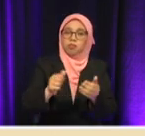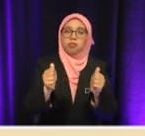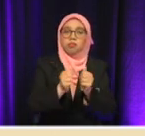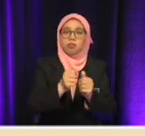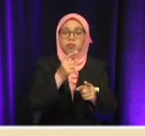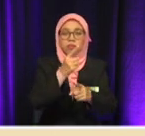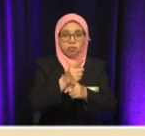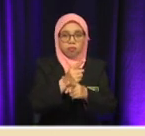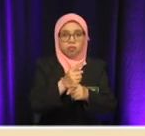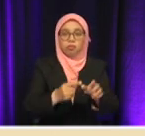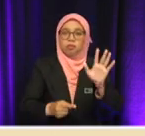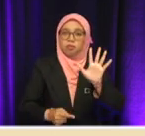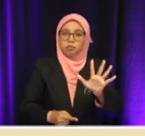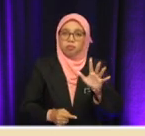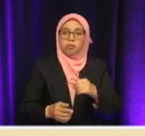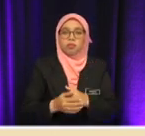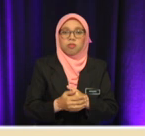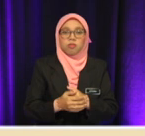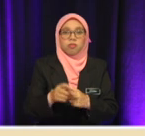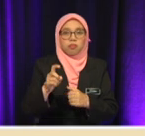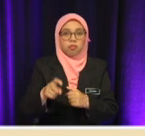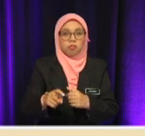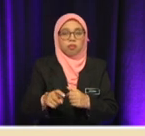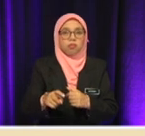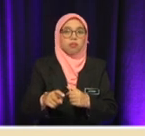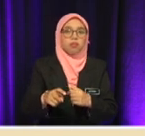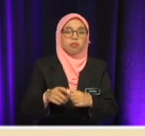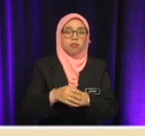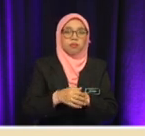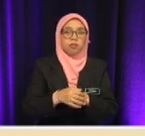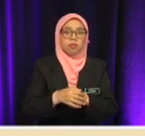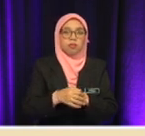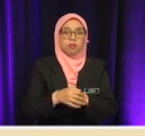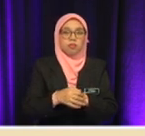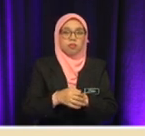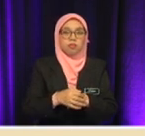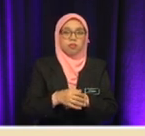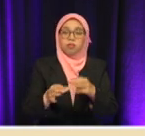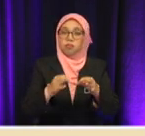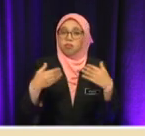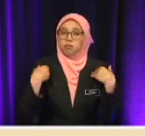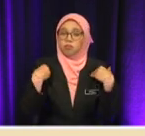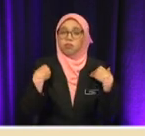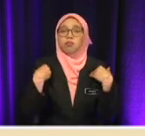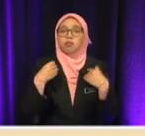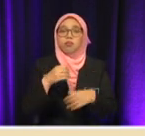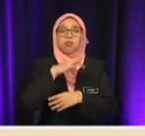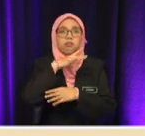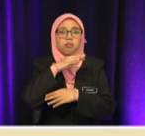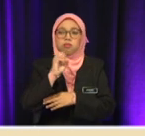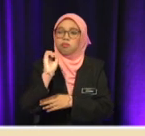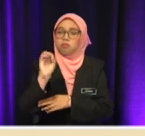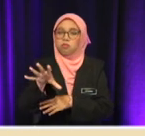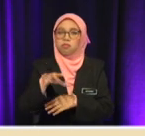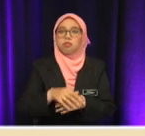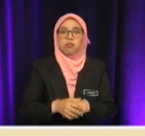kita pastikan puting dan botol susu dibuang jika sudah rosak kerana bakteria boleh membiak di permukaan yang